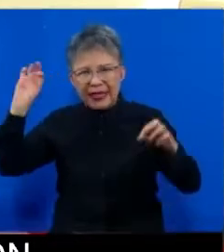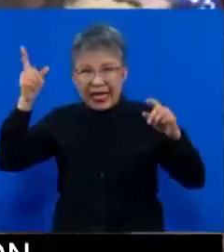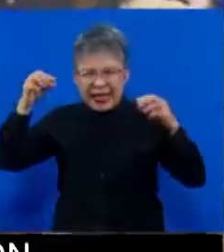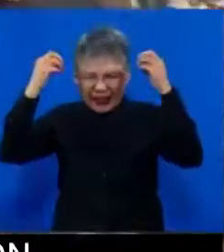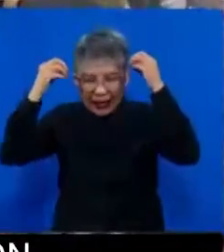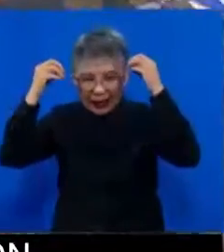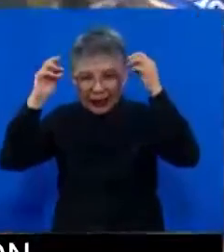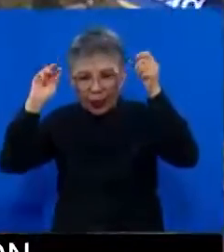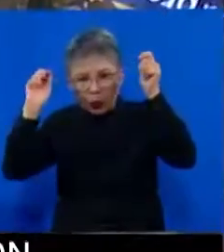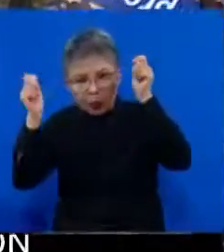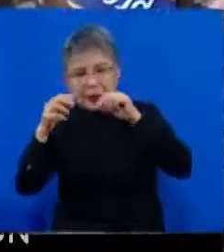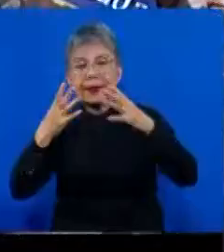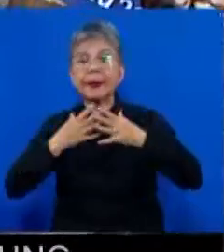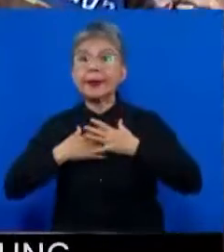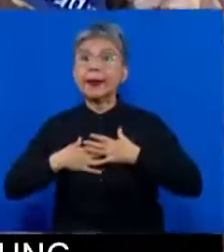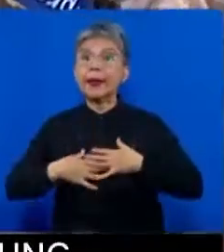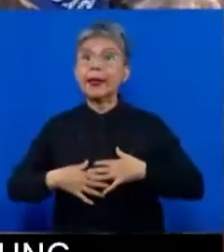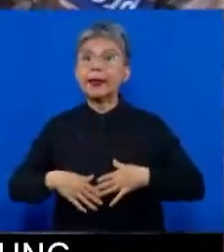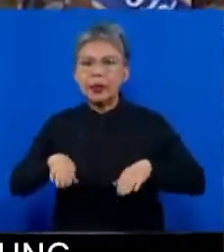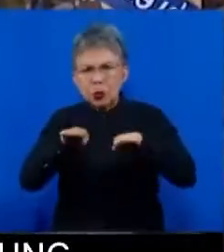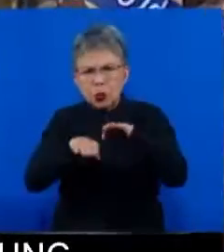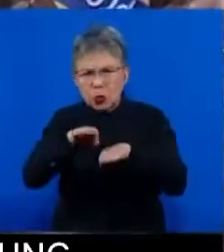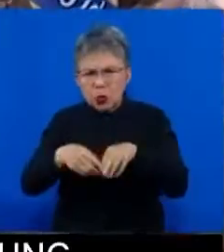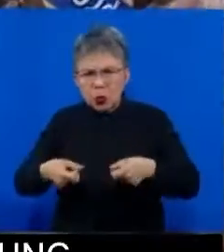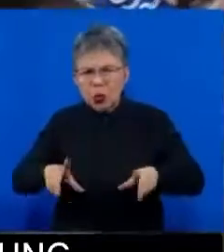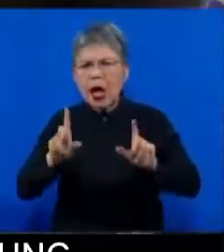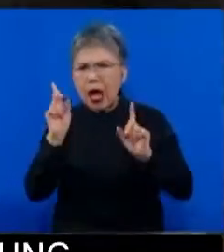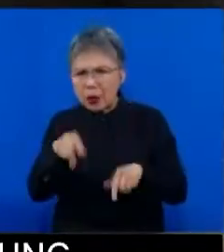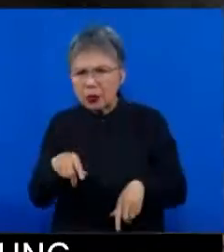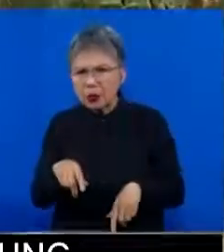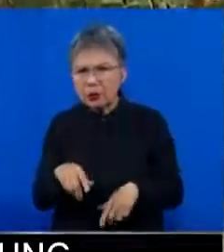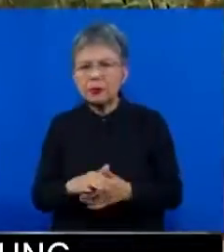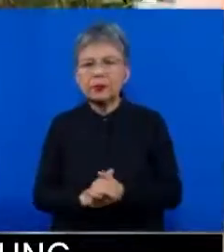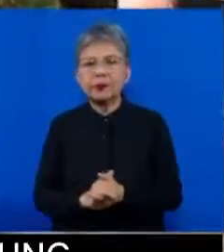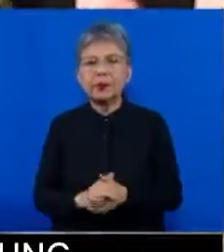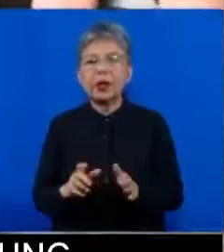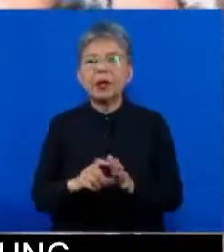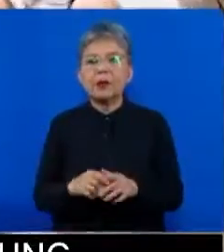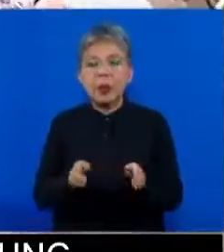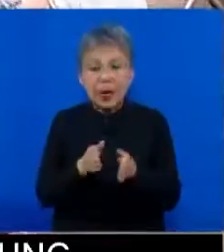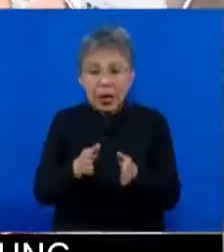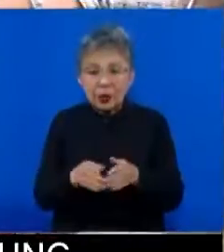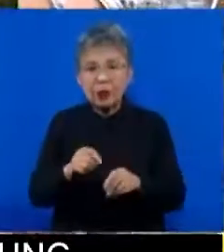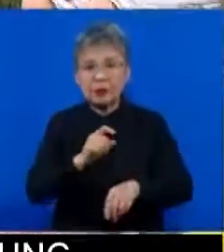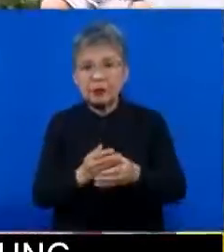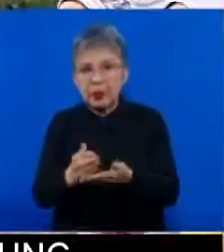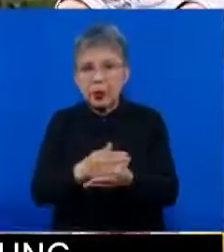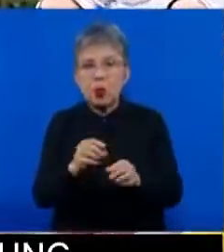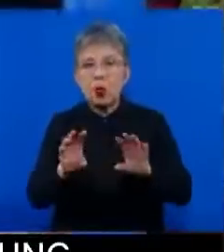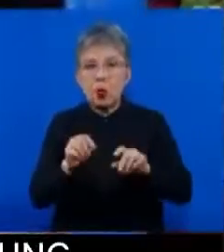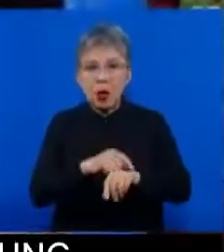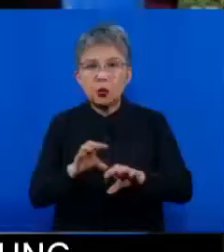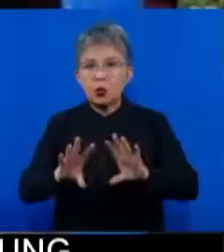selesai. Teddy menambahkan, keseimbangan dalam hidup juga perlu diperhatikan. Seperti mengatur dan membagi waktu untuk